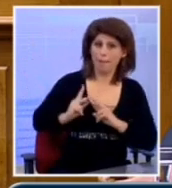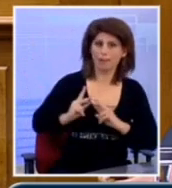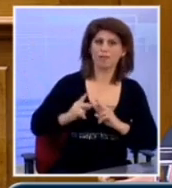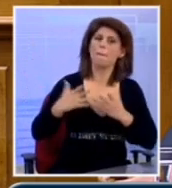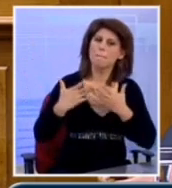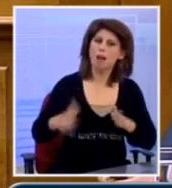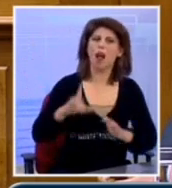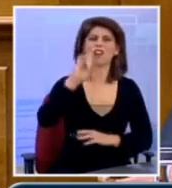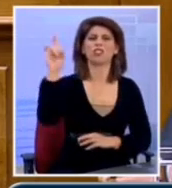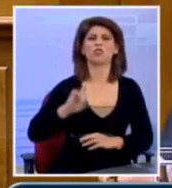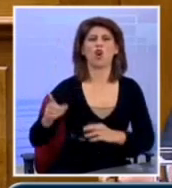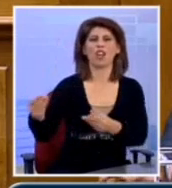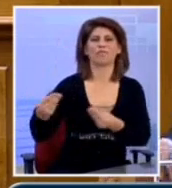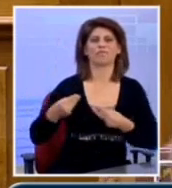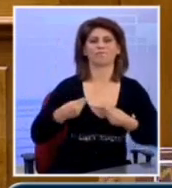η ζωή.